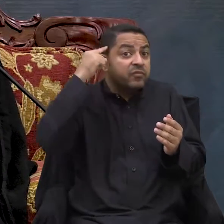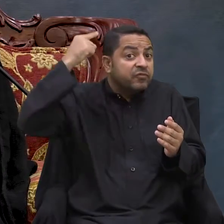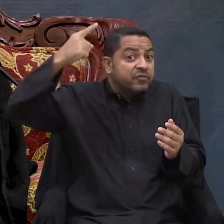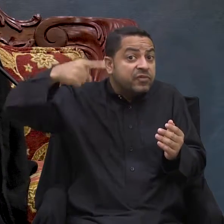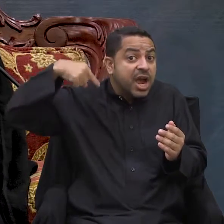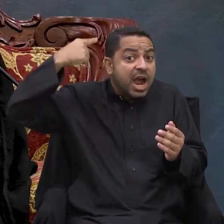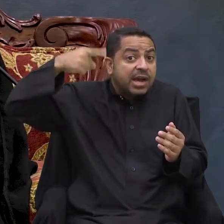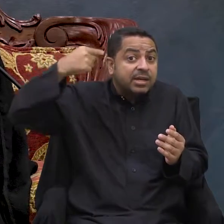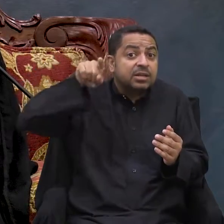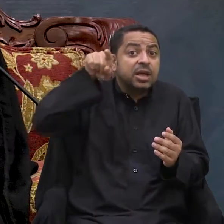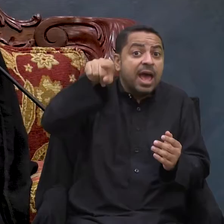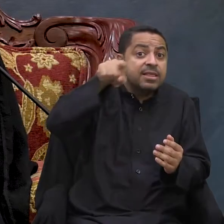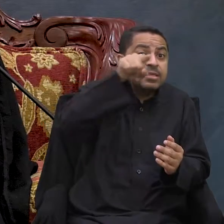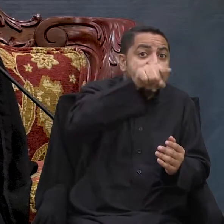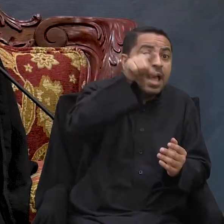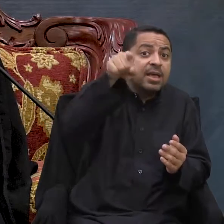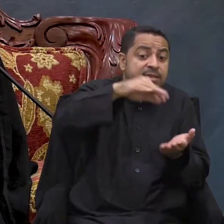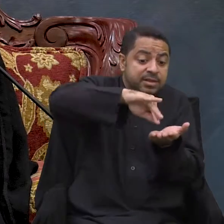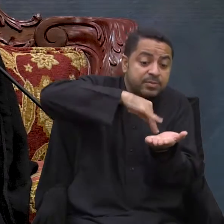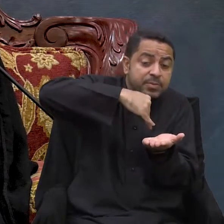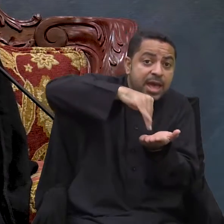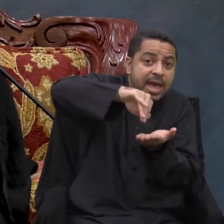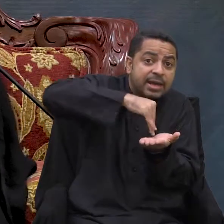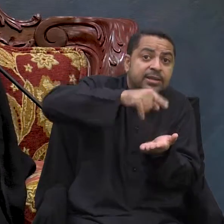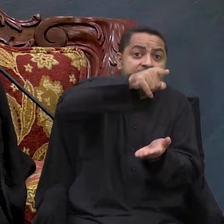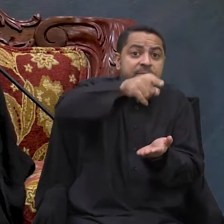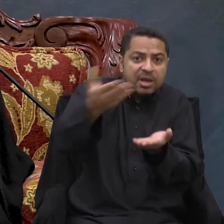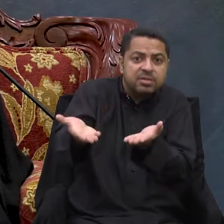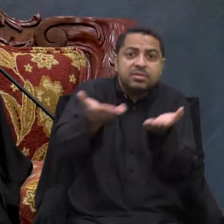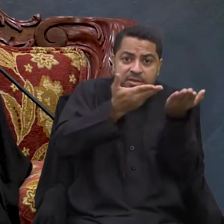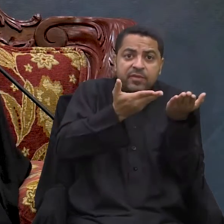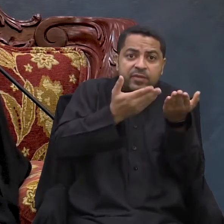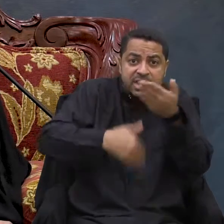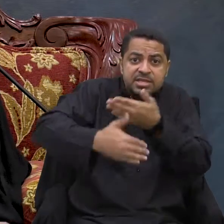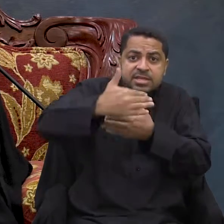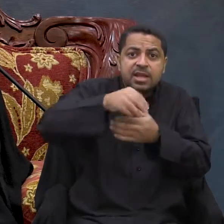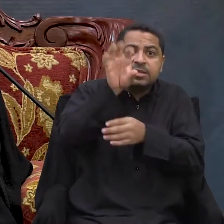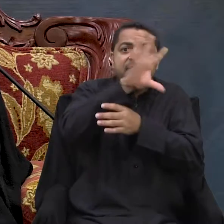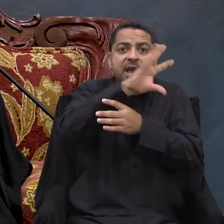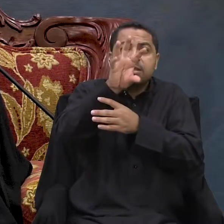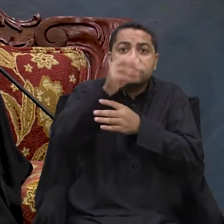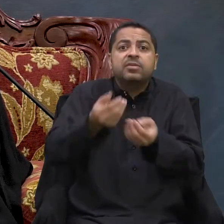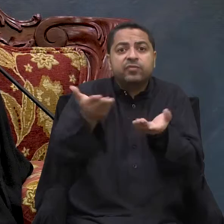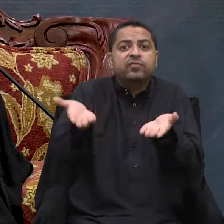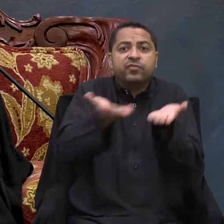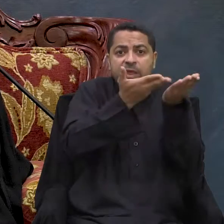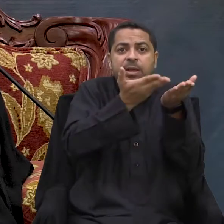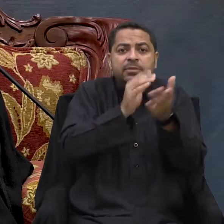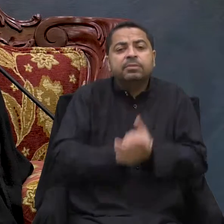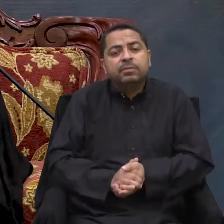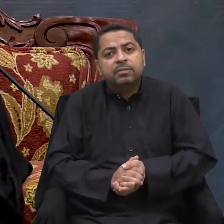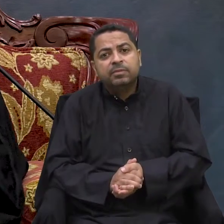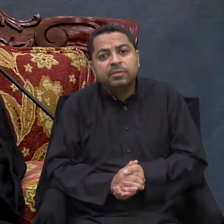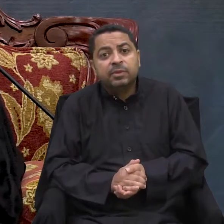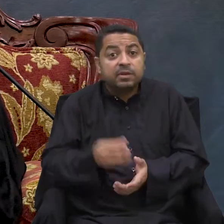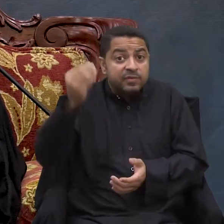الأفكار، أنت صاحب المنهج الإعلامي، تفضل وتقدم إلى الميدان.